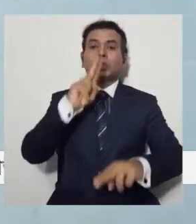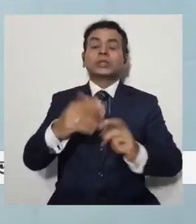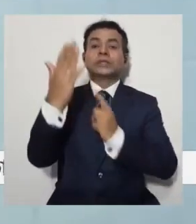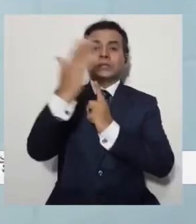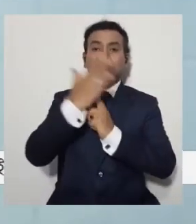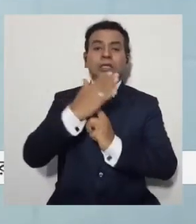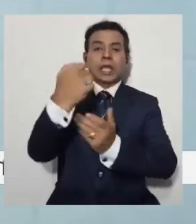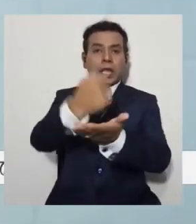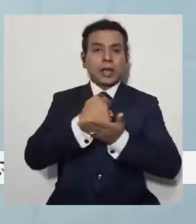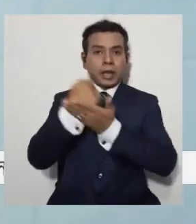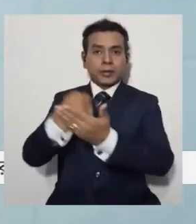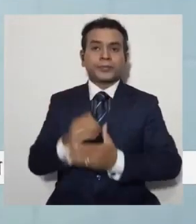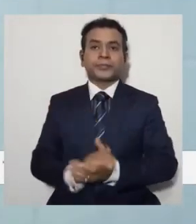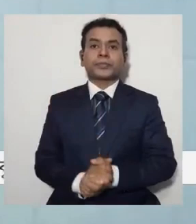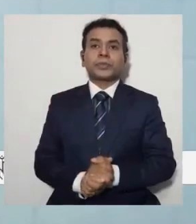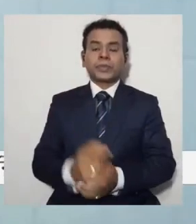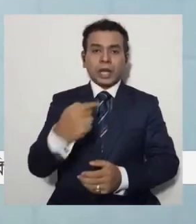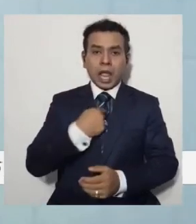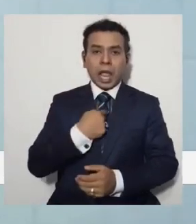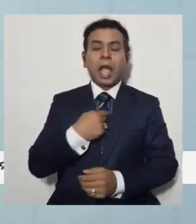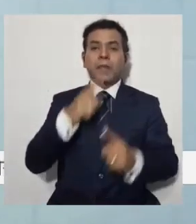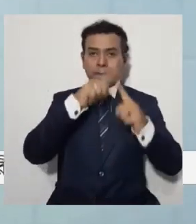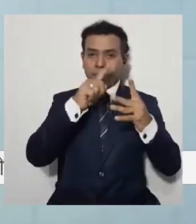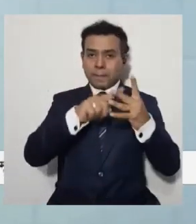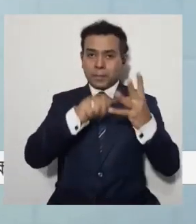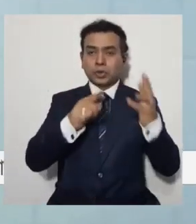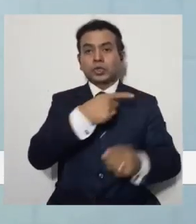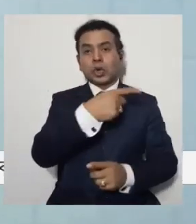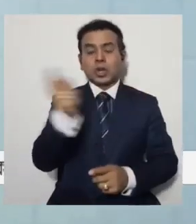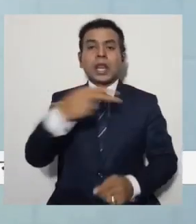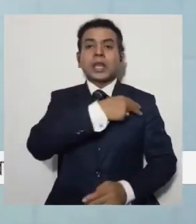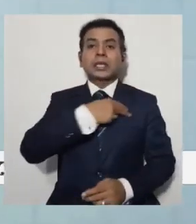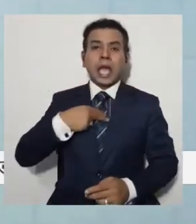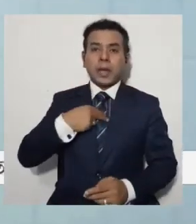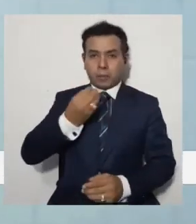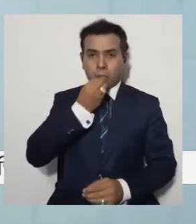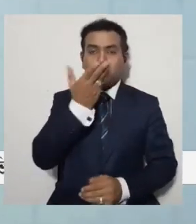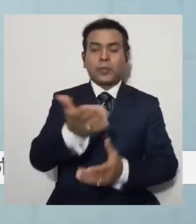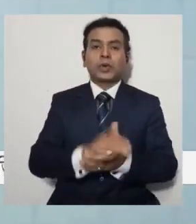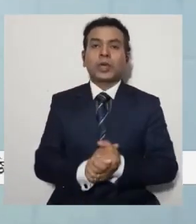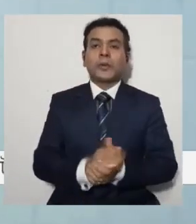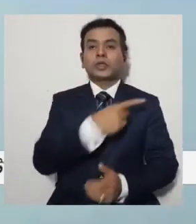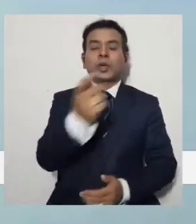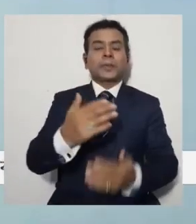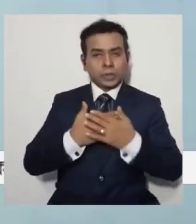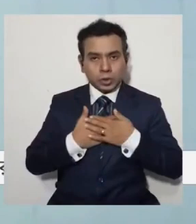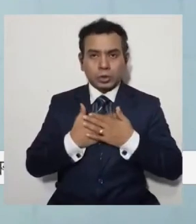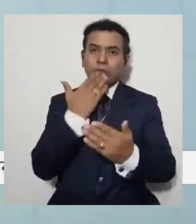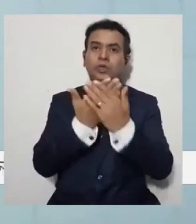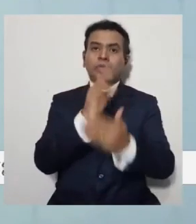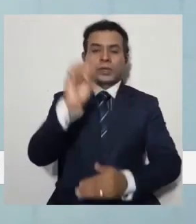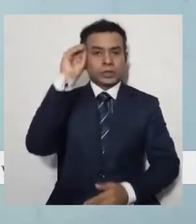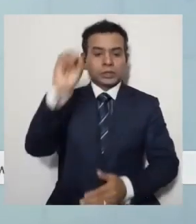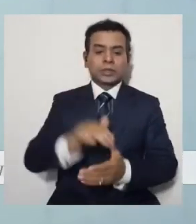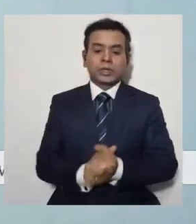এবং তাদের প্রতি আমাদের বিশেষ কৃতজ্ঞতা ও ধন্যবাদ। আর্ম ফোর্স ইনস্টিটিউট অব প্যাথোলজি, বাংলাদেশ শেখ